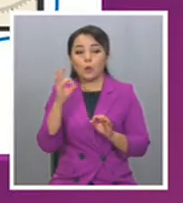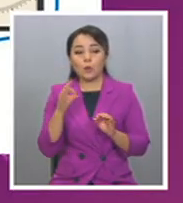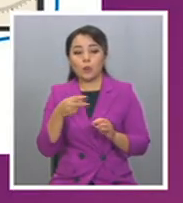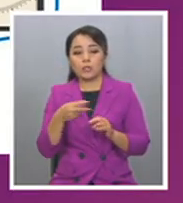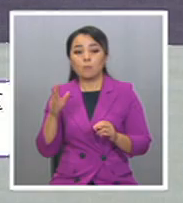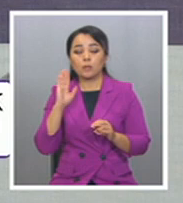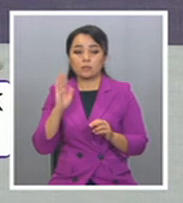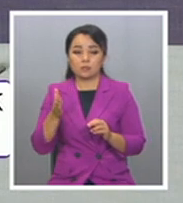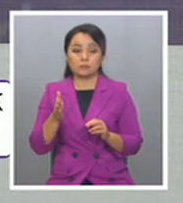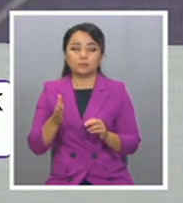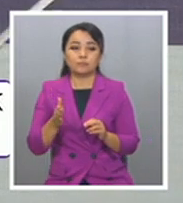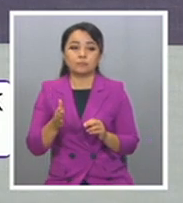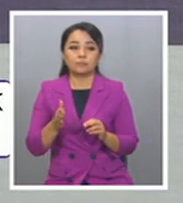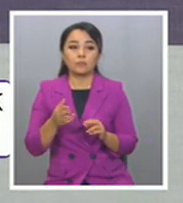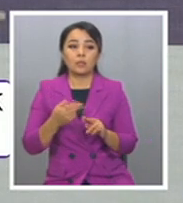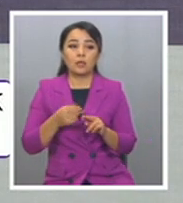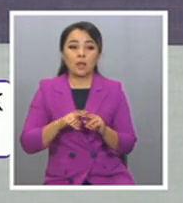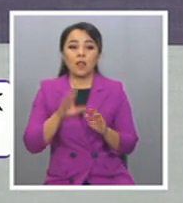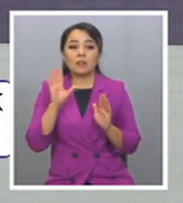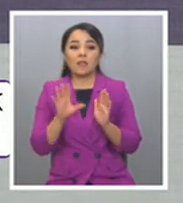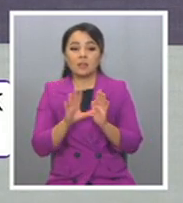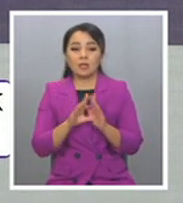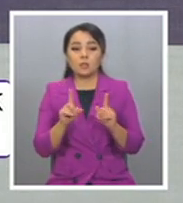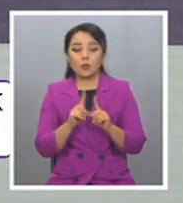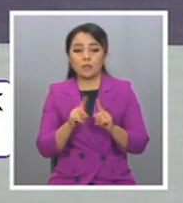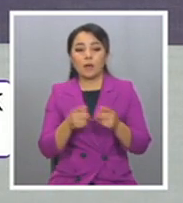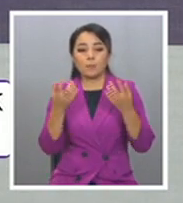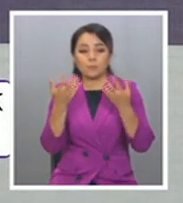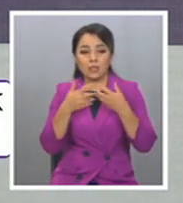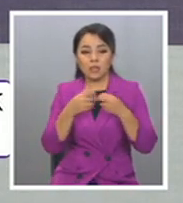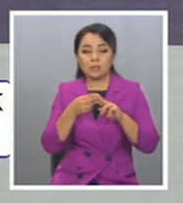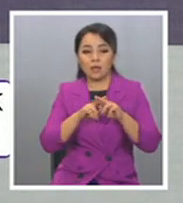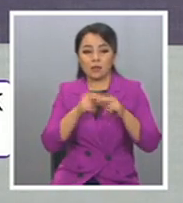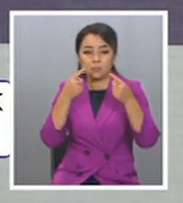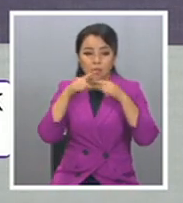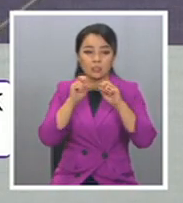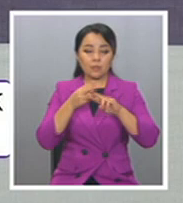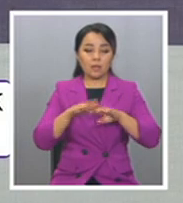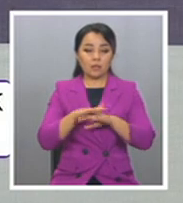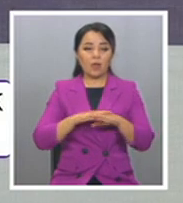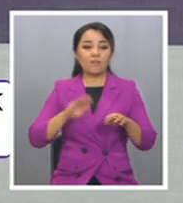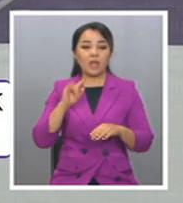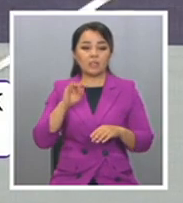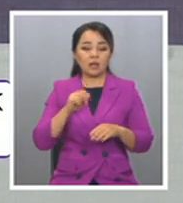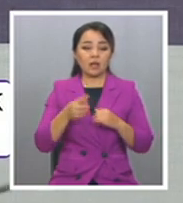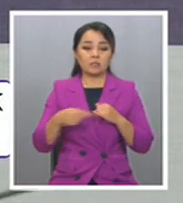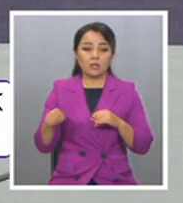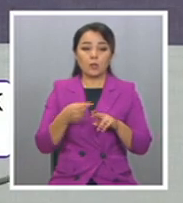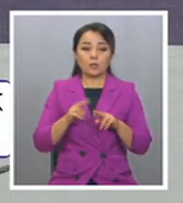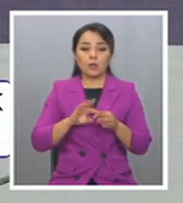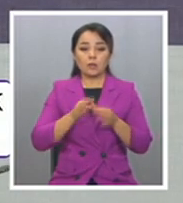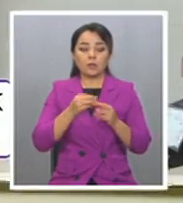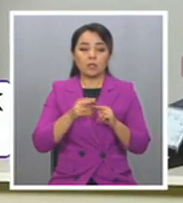болады. Ал енді электромагниттік және механикалық тербелістерді сипаттайтын физикалық шамалардың арасындағы ұқсастыққа тоқталып